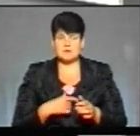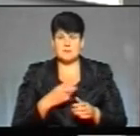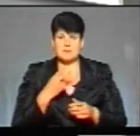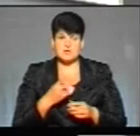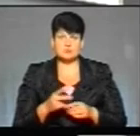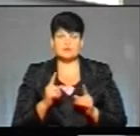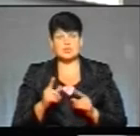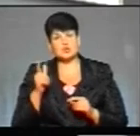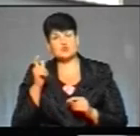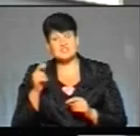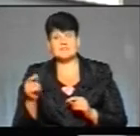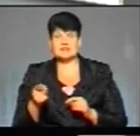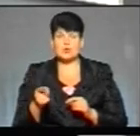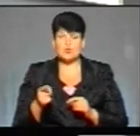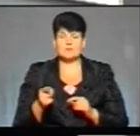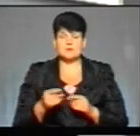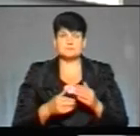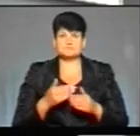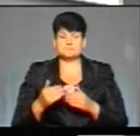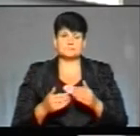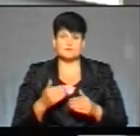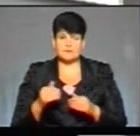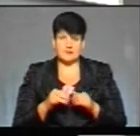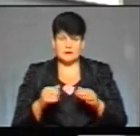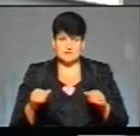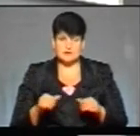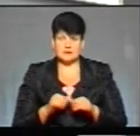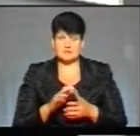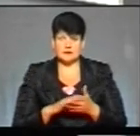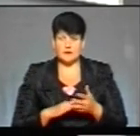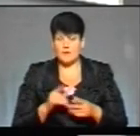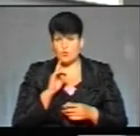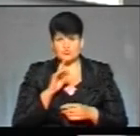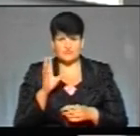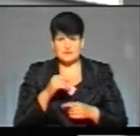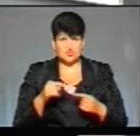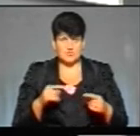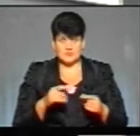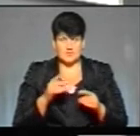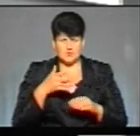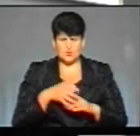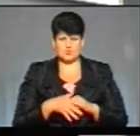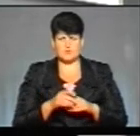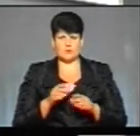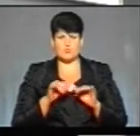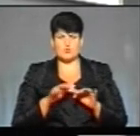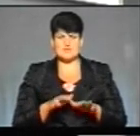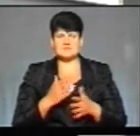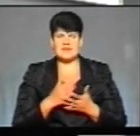і Тернопіль пішли в цьому процесі трошки далі, всі решта поки що не розуміють цього процесу. Тому є дуже багато, ну, скажімо